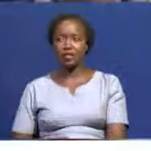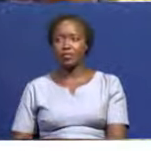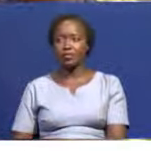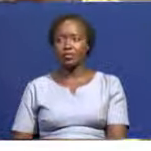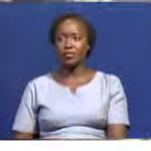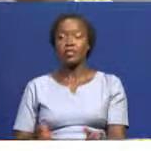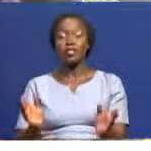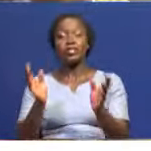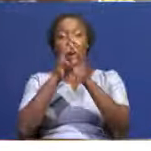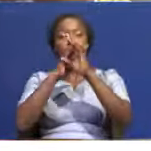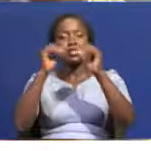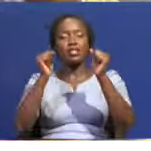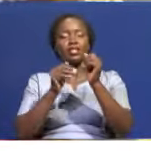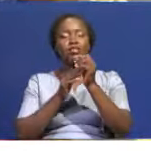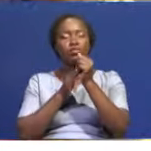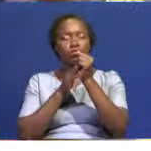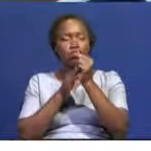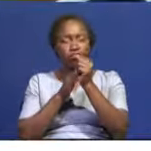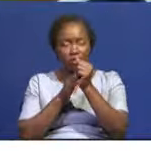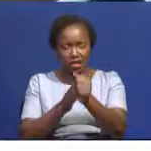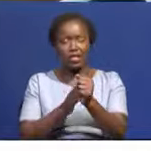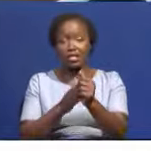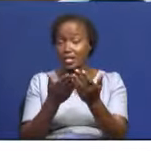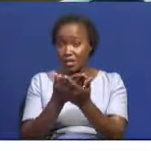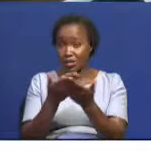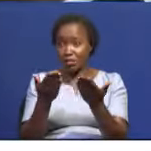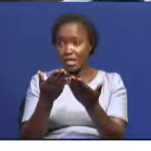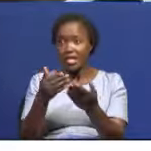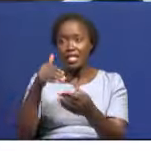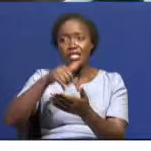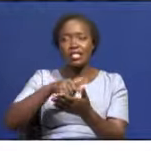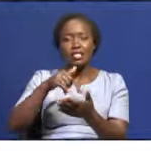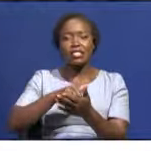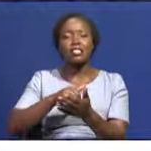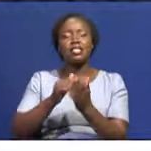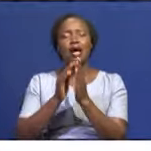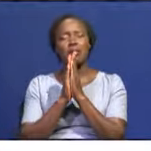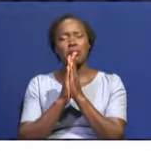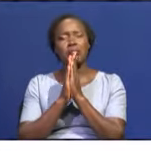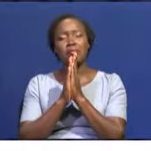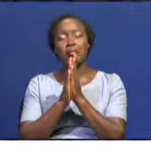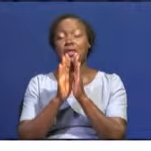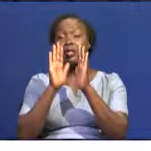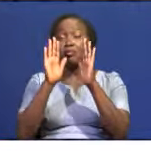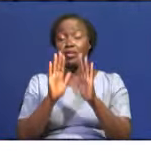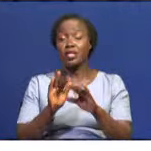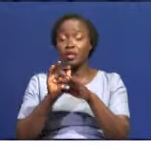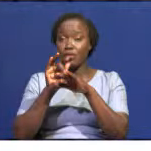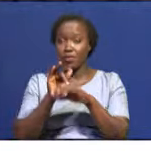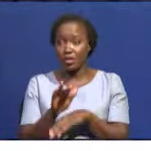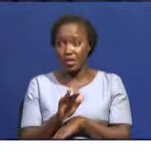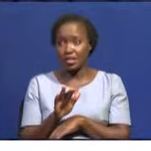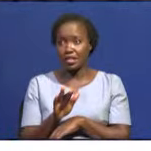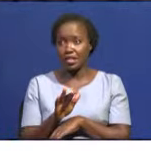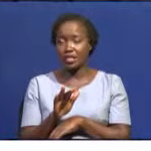Rais Ruto ambaye aliongoza hafla hiyo alisisitiza umuhimu wa maombi kwa taifa. We went to